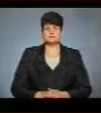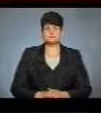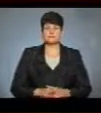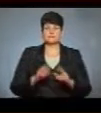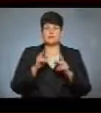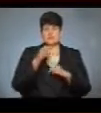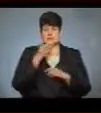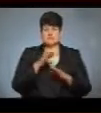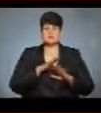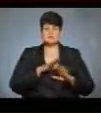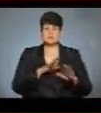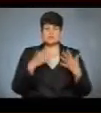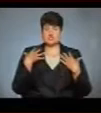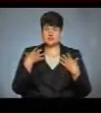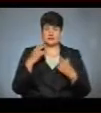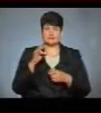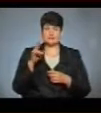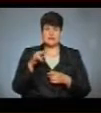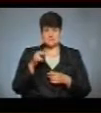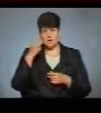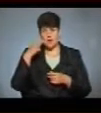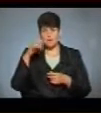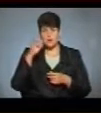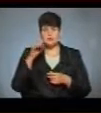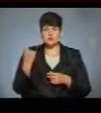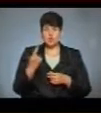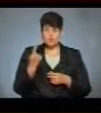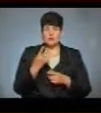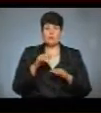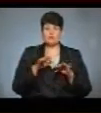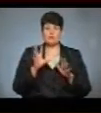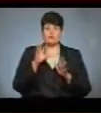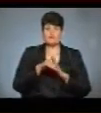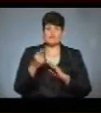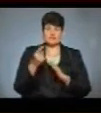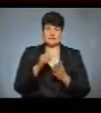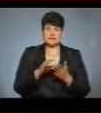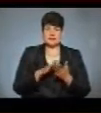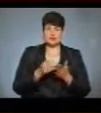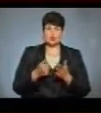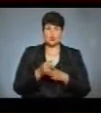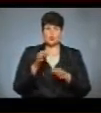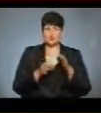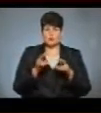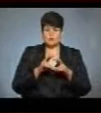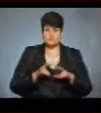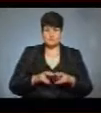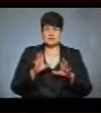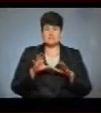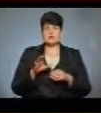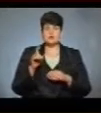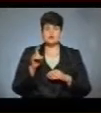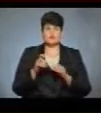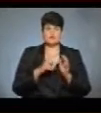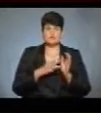Як повідомив заступник начальника Нацполіції області Степан Яцух, подію внесено до єдиного реєстру досудових розслідувань за статтею 186